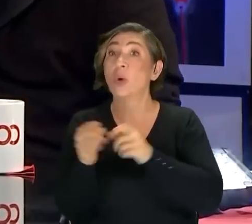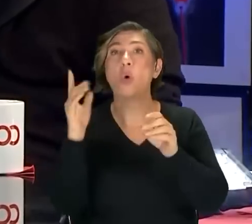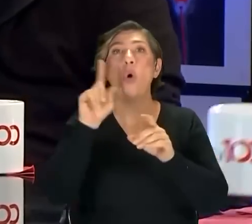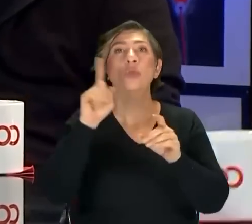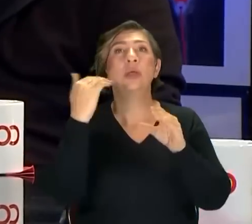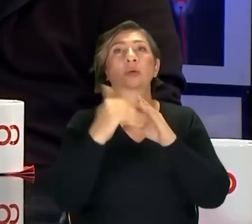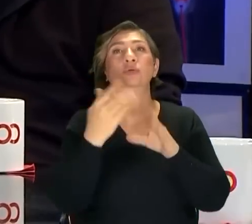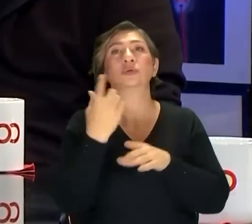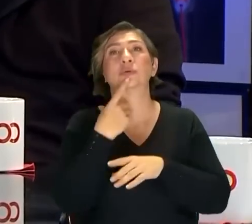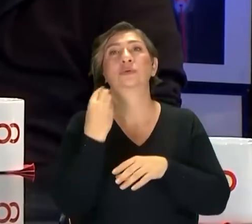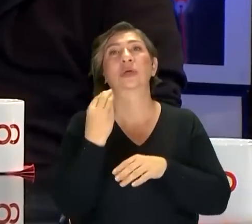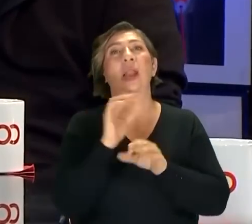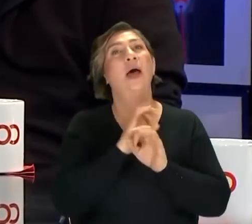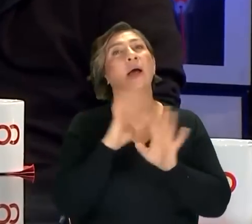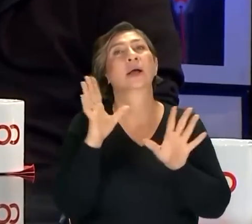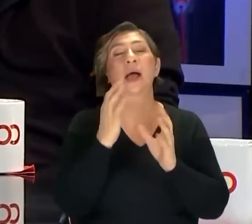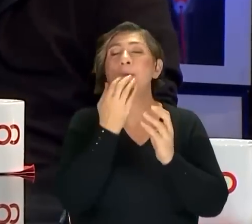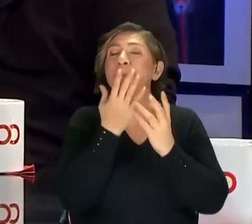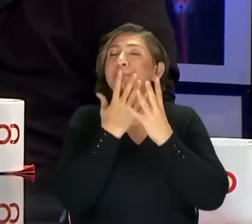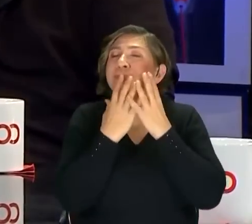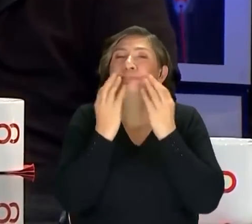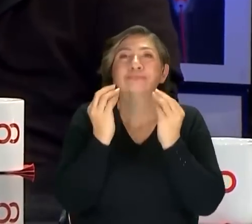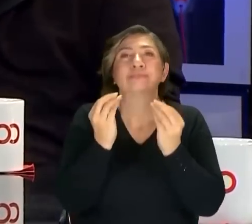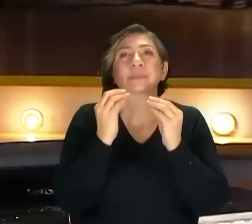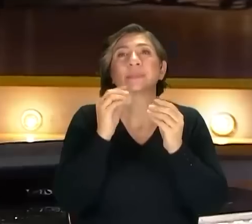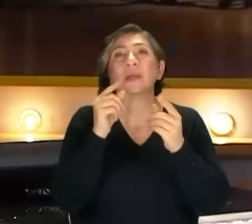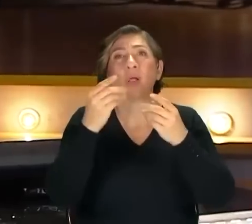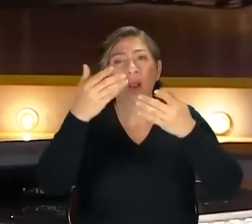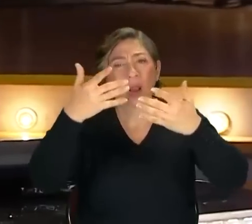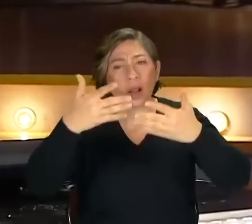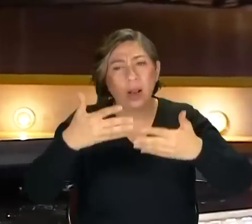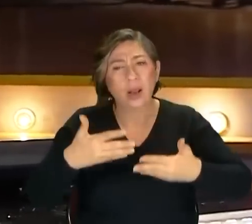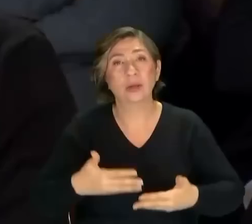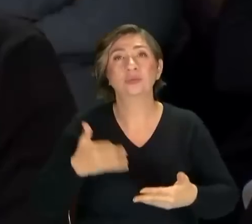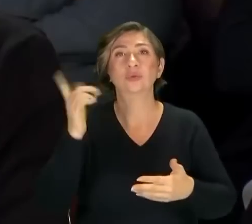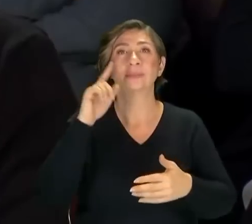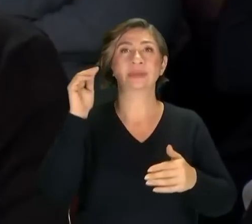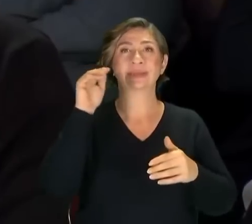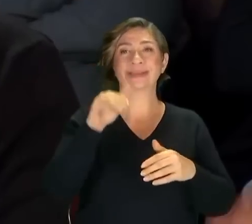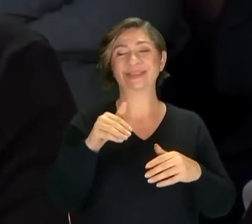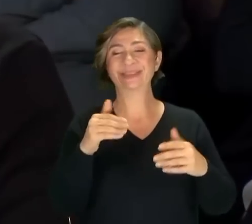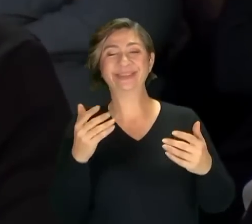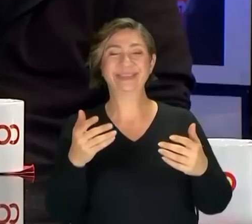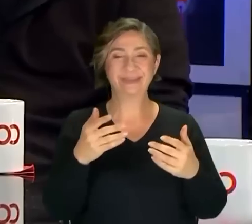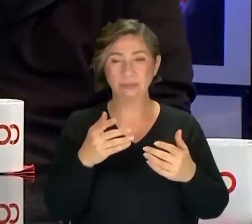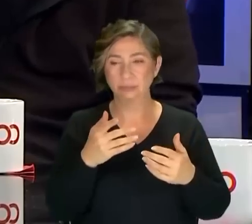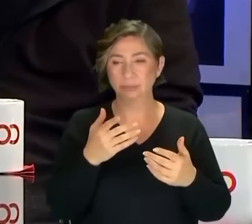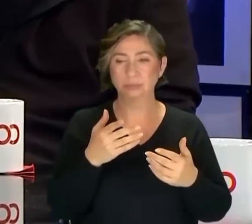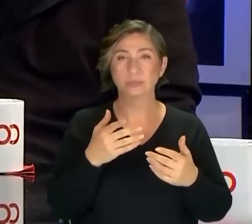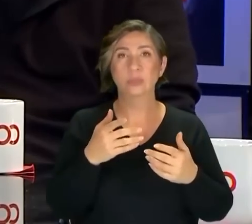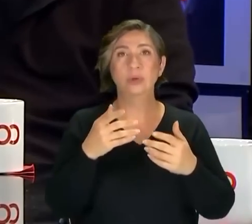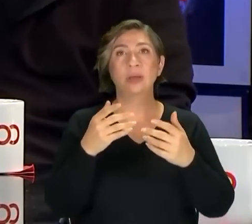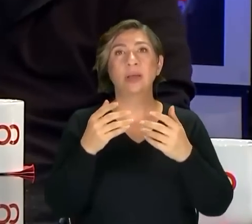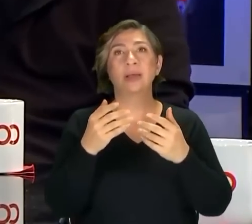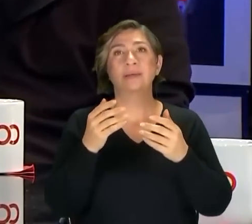var tamam mı? Çok güzel. Harika. Parmaklarımı yedim. Şöyle böyle falan. Güzel, çok kibar. Sonra bir geliyor. Sıcak geldi. İşte şeyle geliyor.